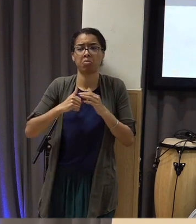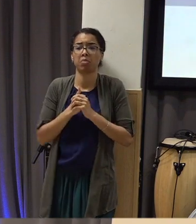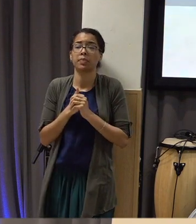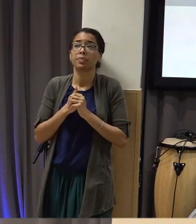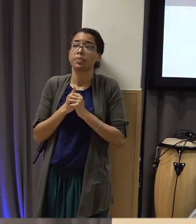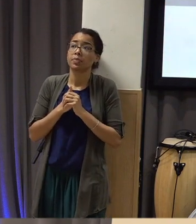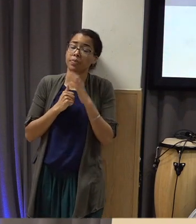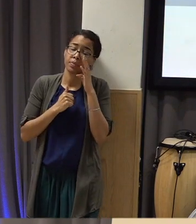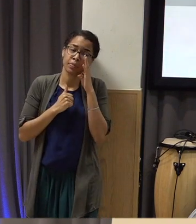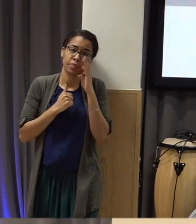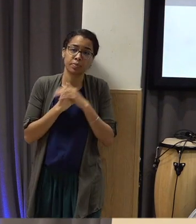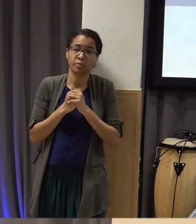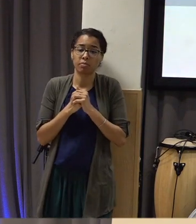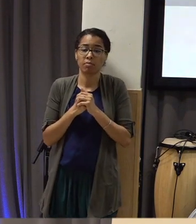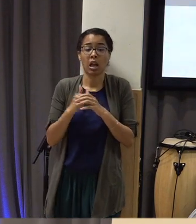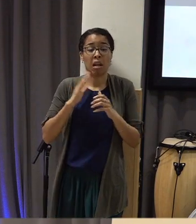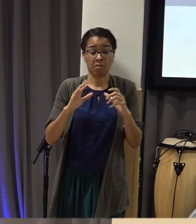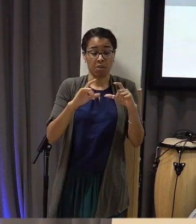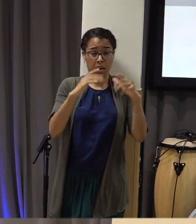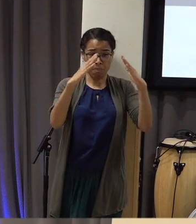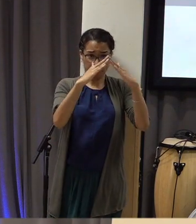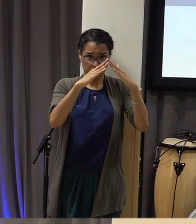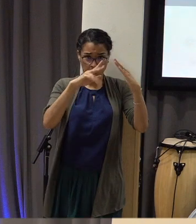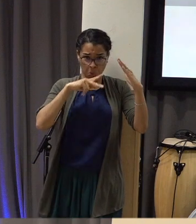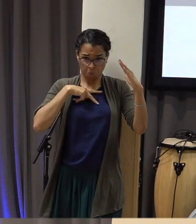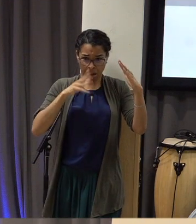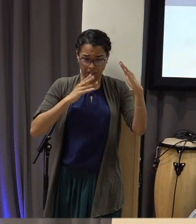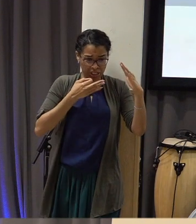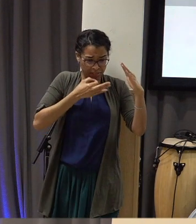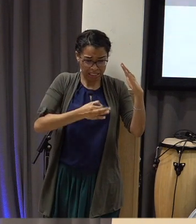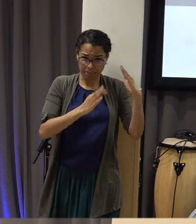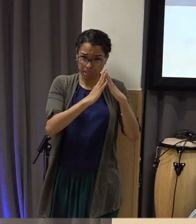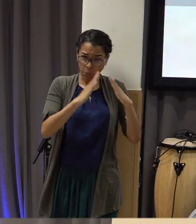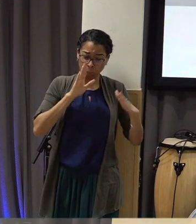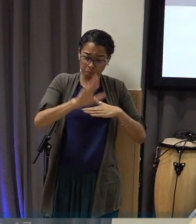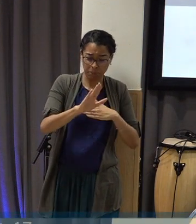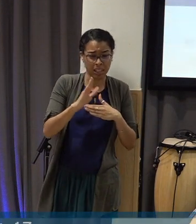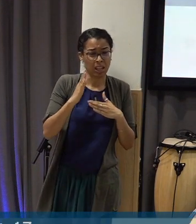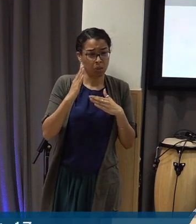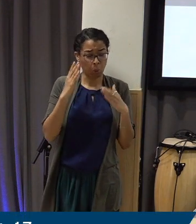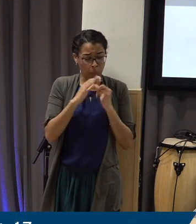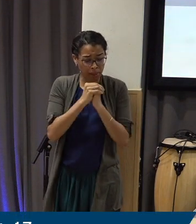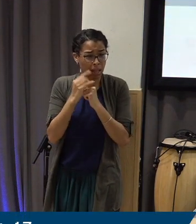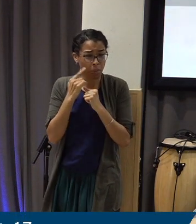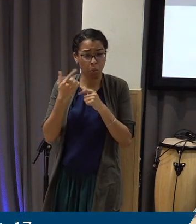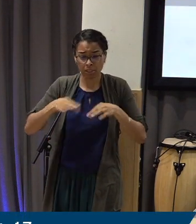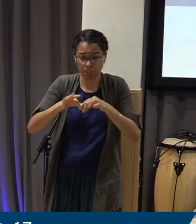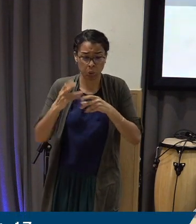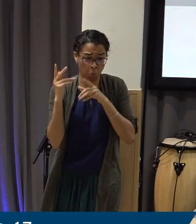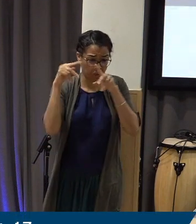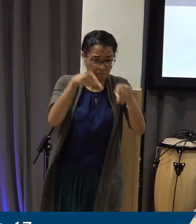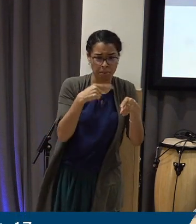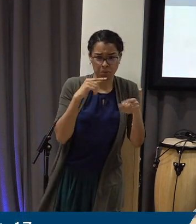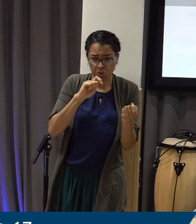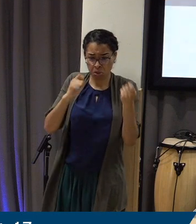17, il est dit « Ma maison sera appelée une maison de prière pour toutes les nations, mais vous en avez fait une caverne de